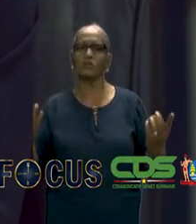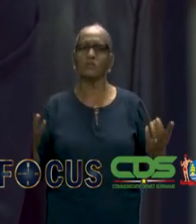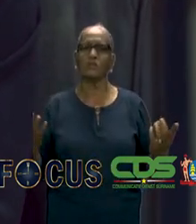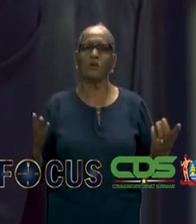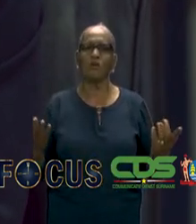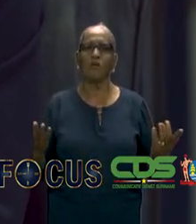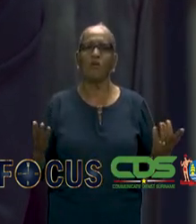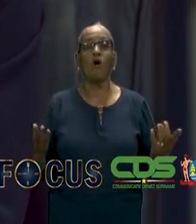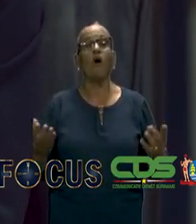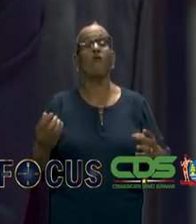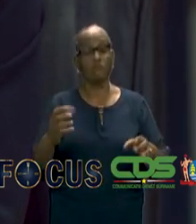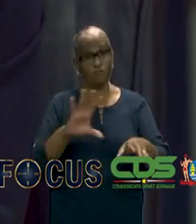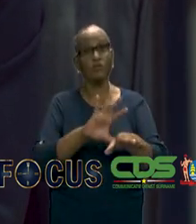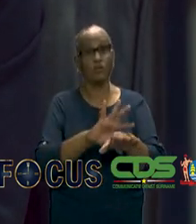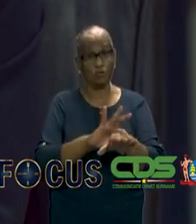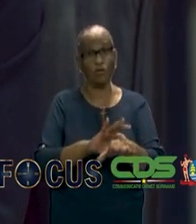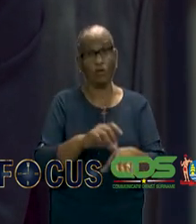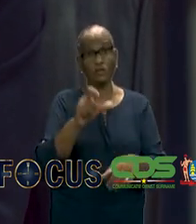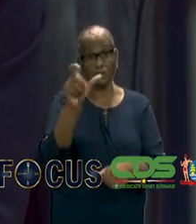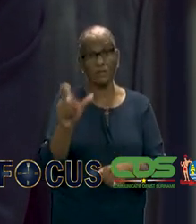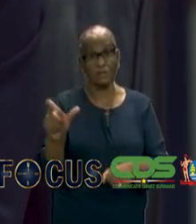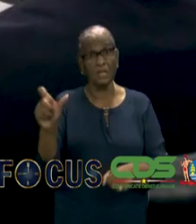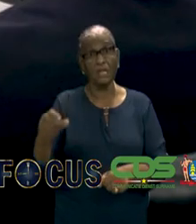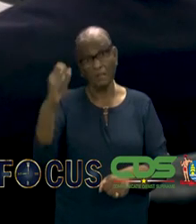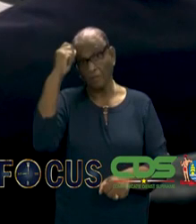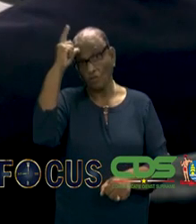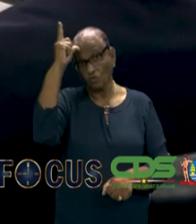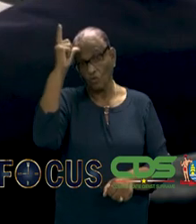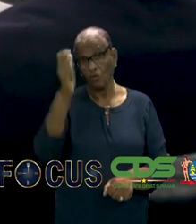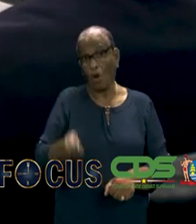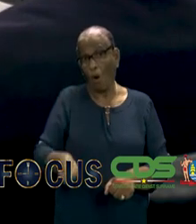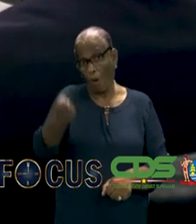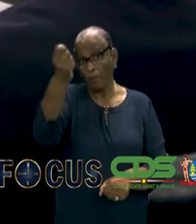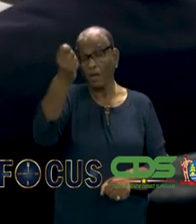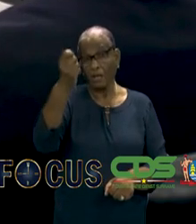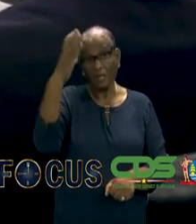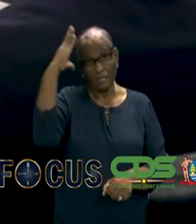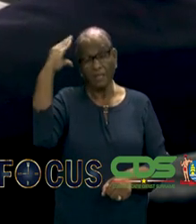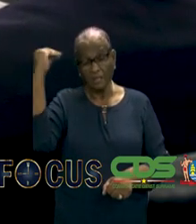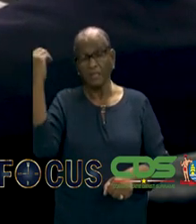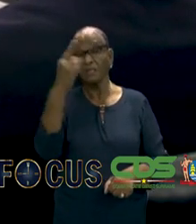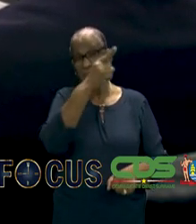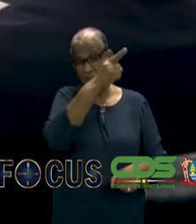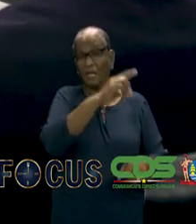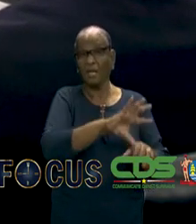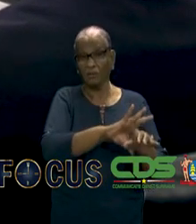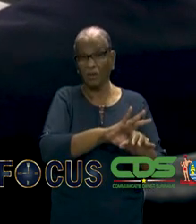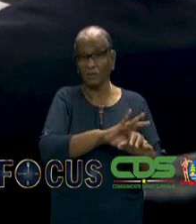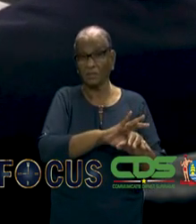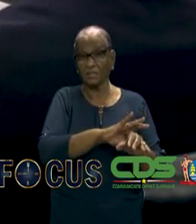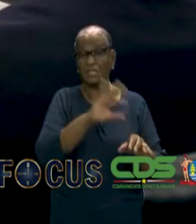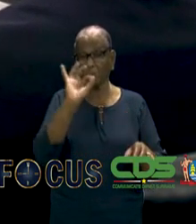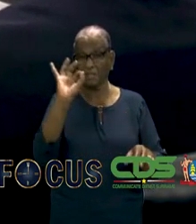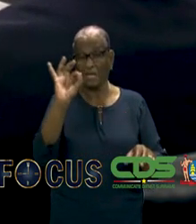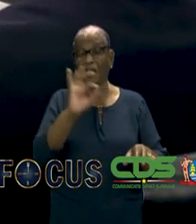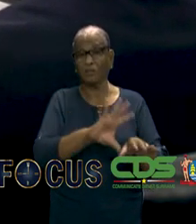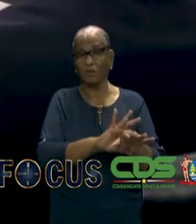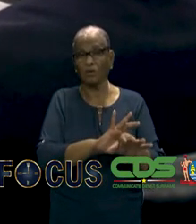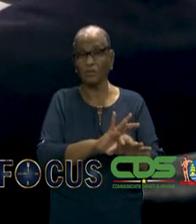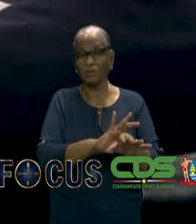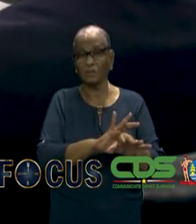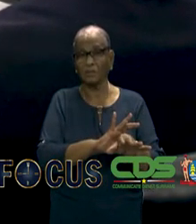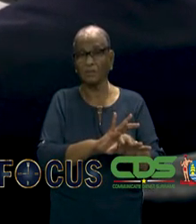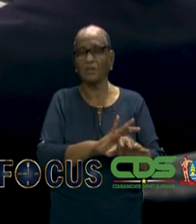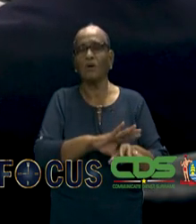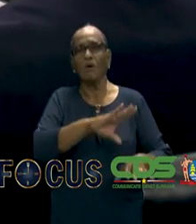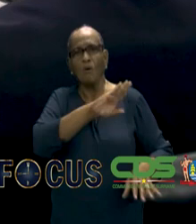onze medische specialisten in opleiding in Nederland. Namelijk dat in de vervolgopleiding van specialisten